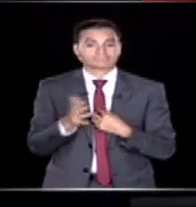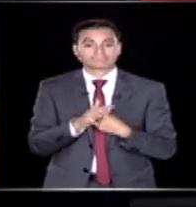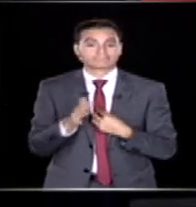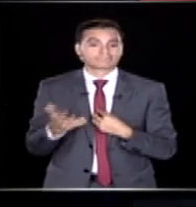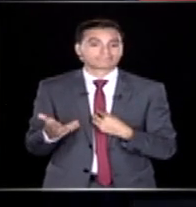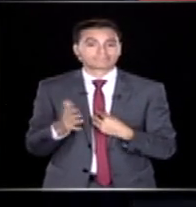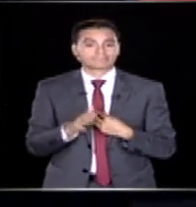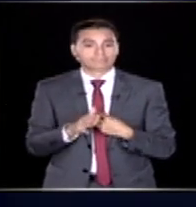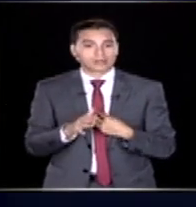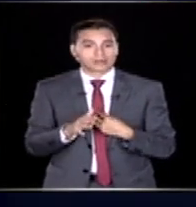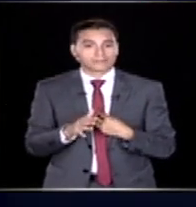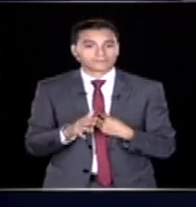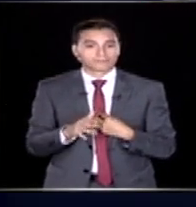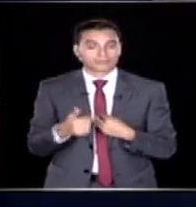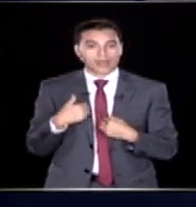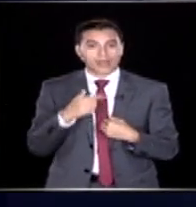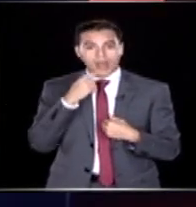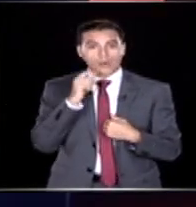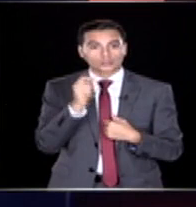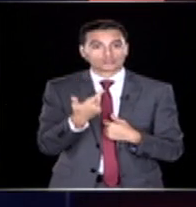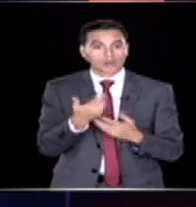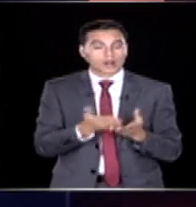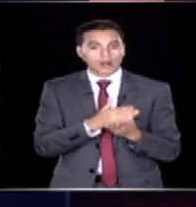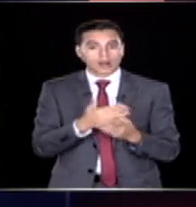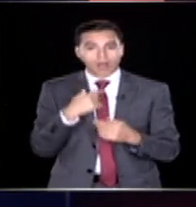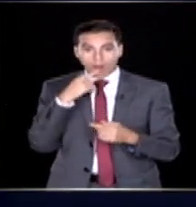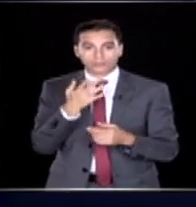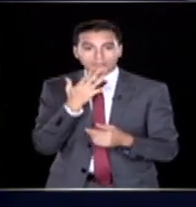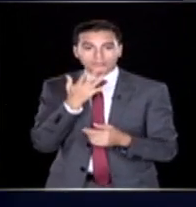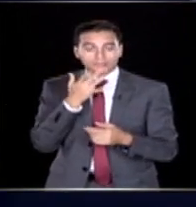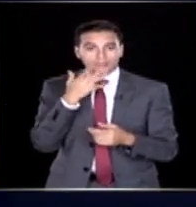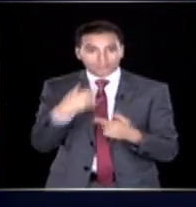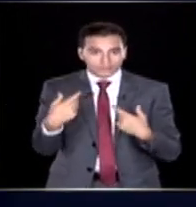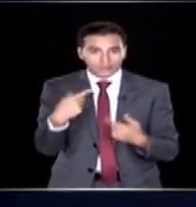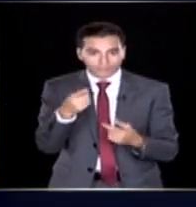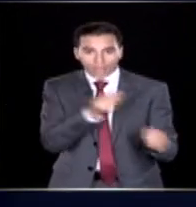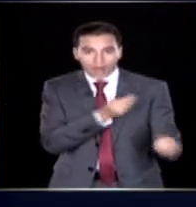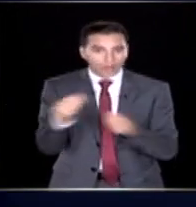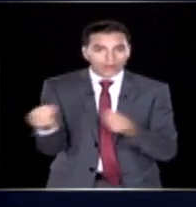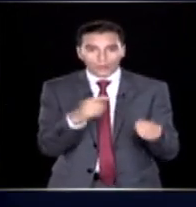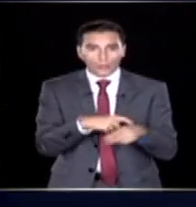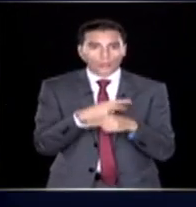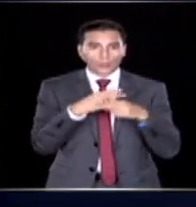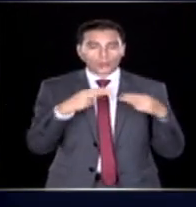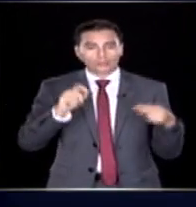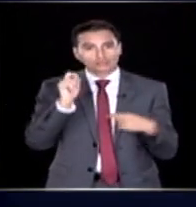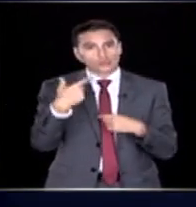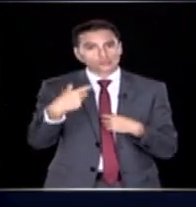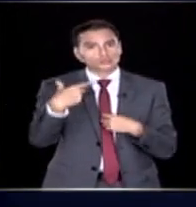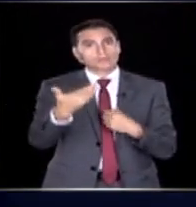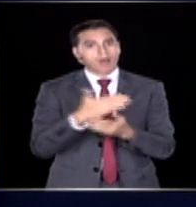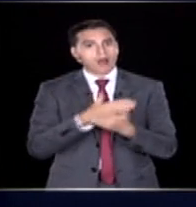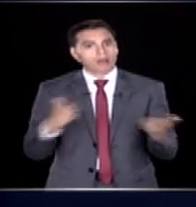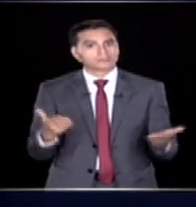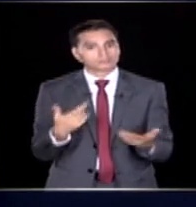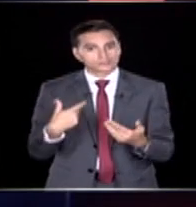3 ثواني. يعني وانا لازم ازعق لكم؟ انا مش قادر افهم يعني. قعدتوا تتناقشوا تتناقشوا تتناقشوا،